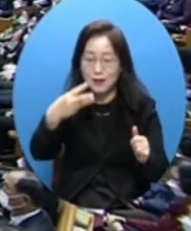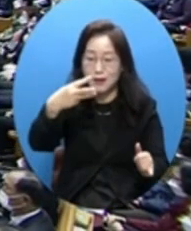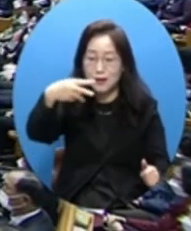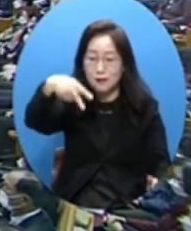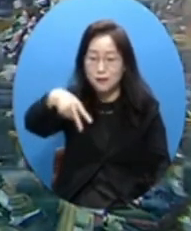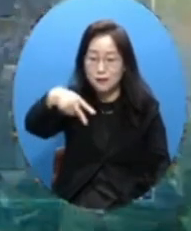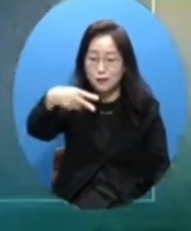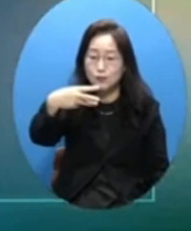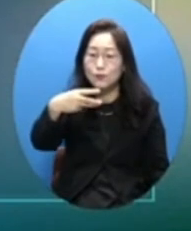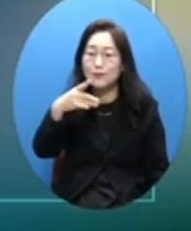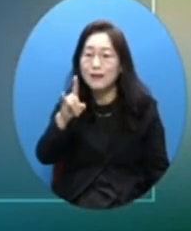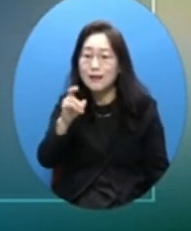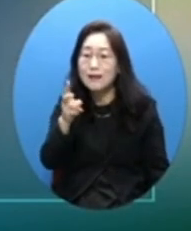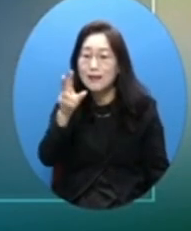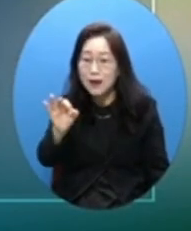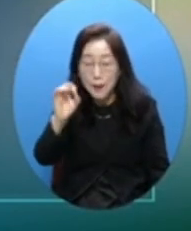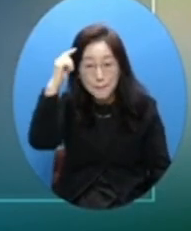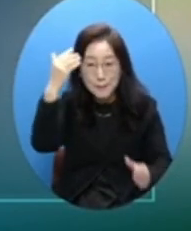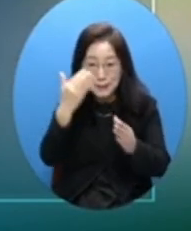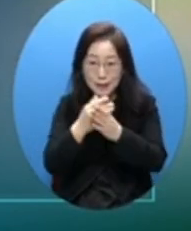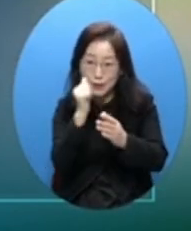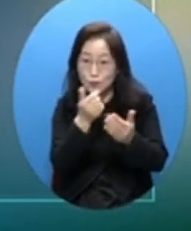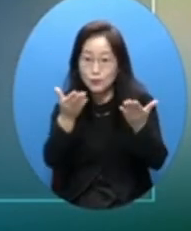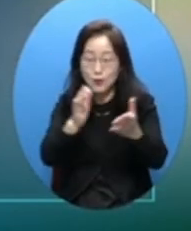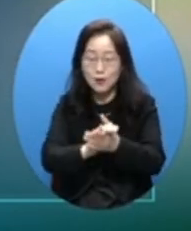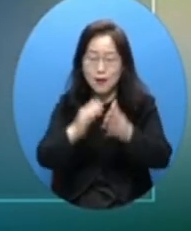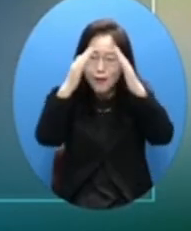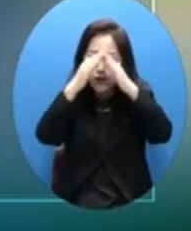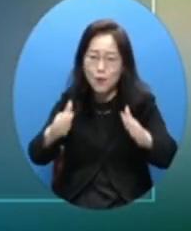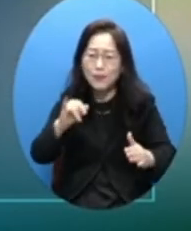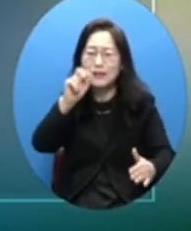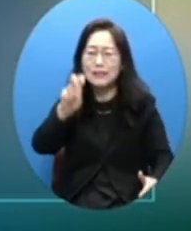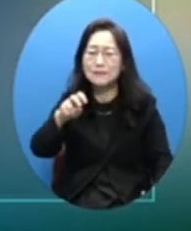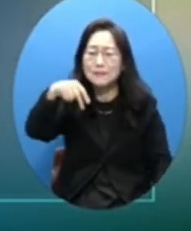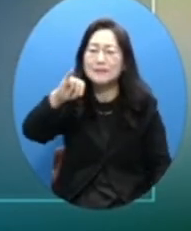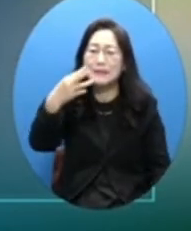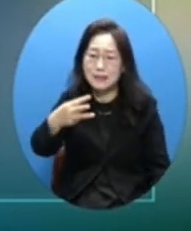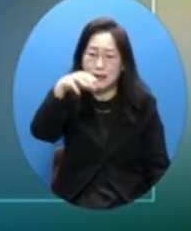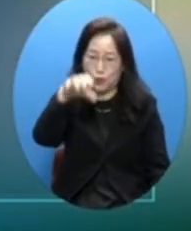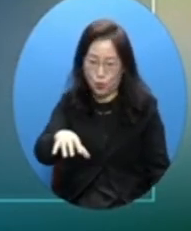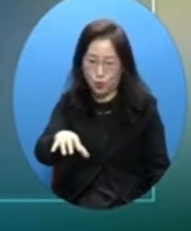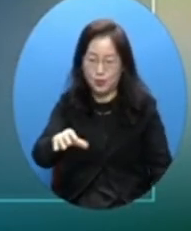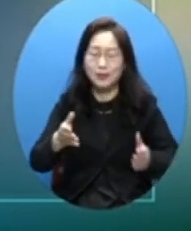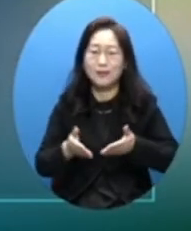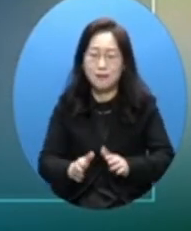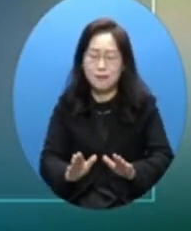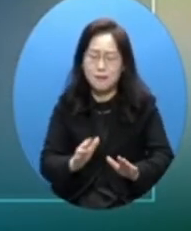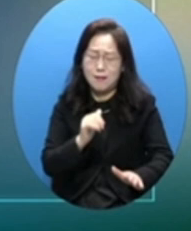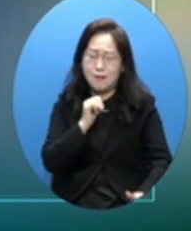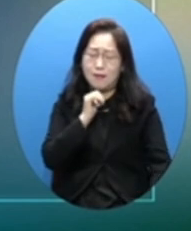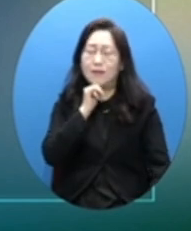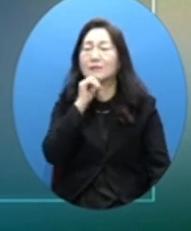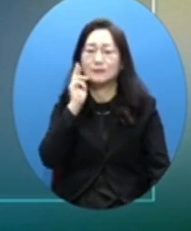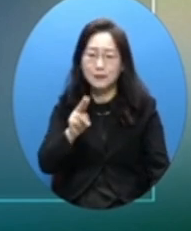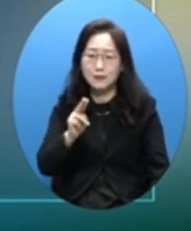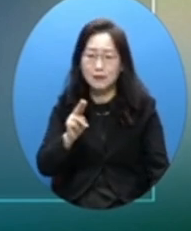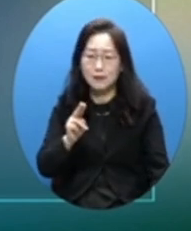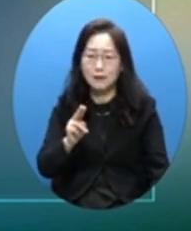박사를 소개하길 원합니다 전라북도 임실 두 배상권으로 태어났습니다 얼마나 가난한 동네인지 그것에서